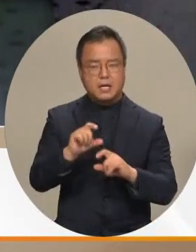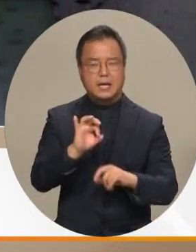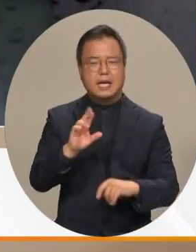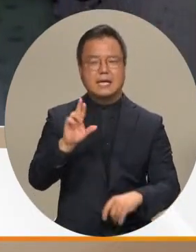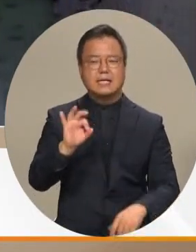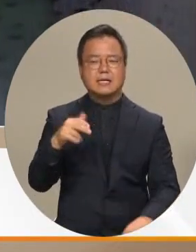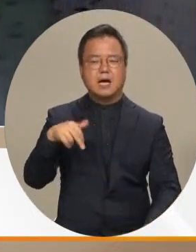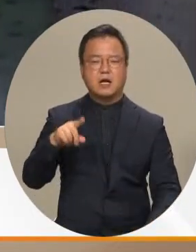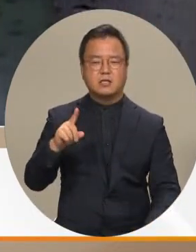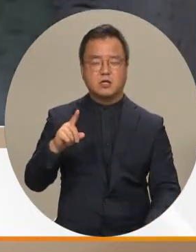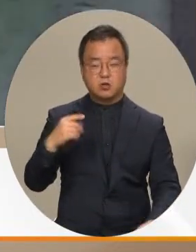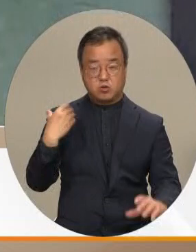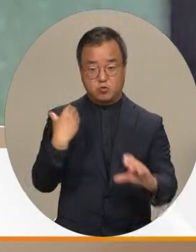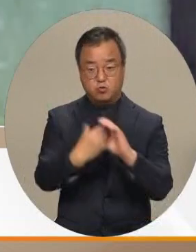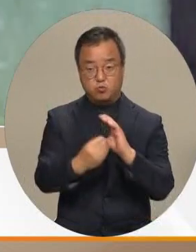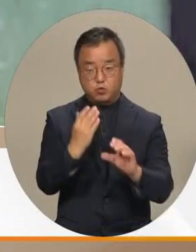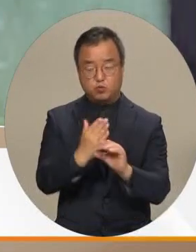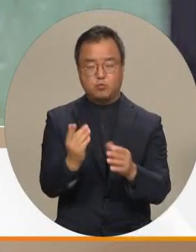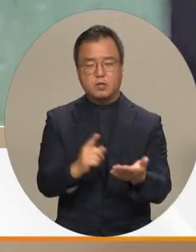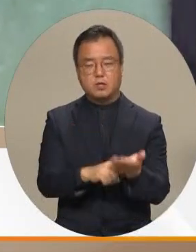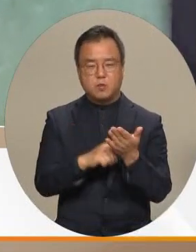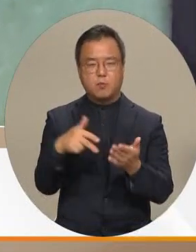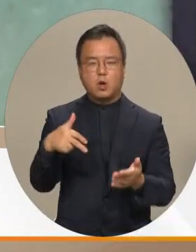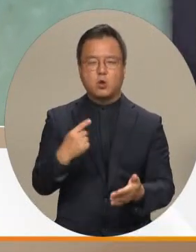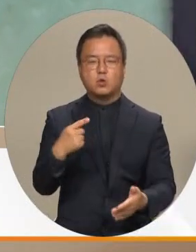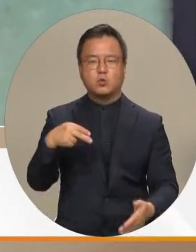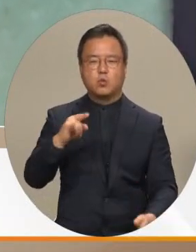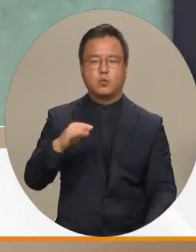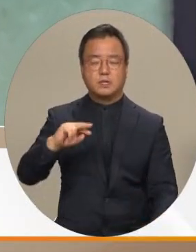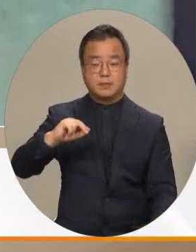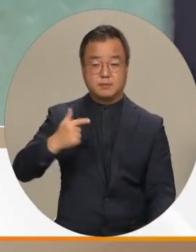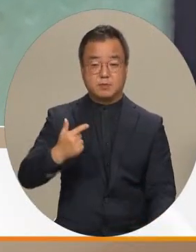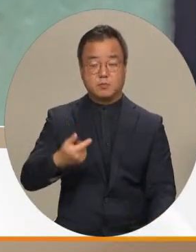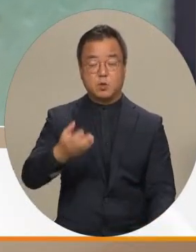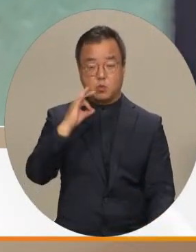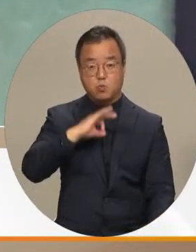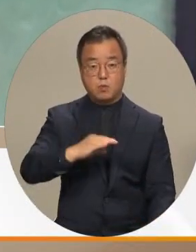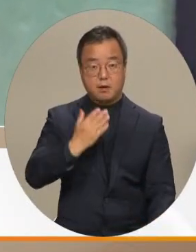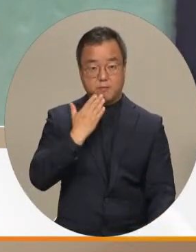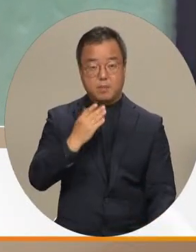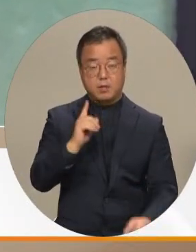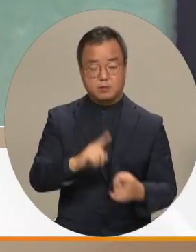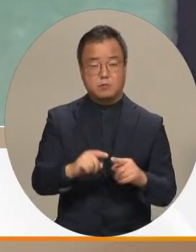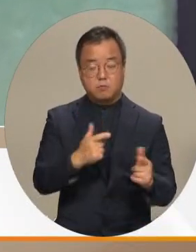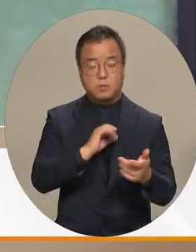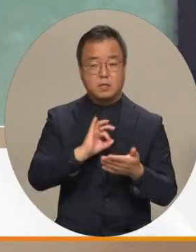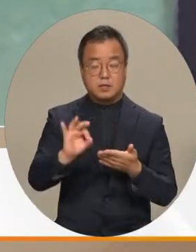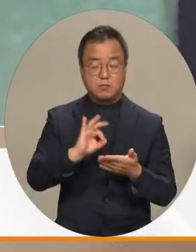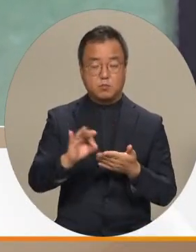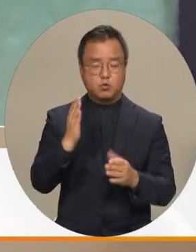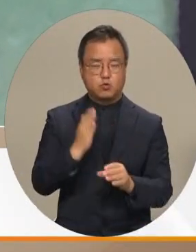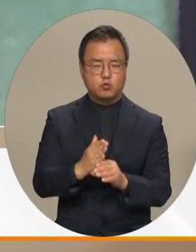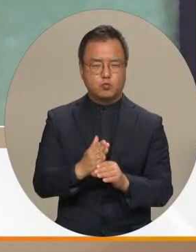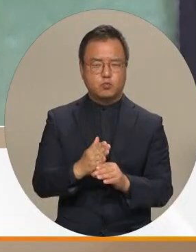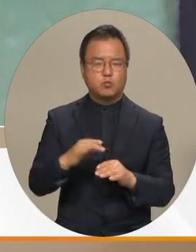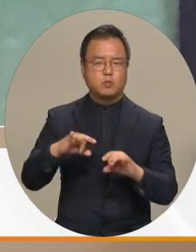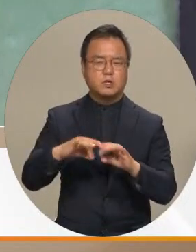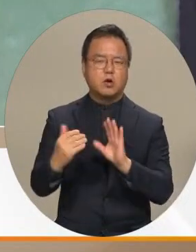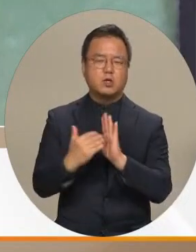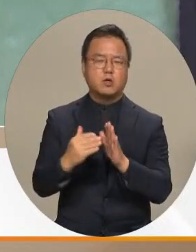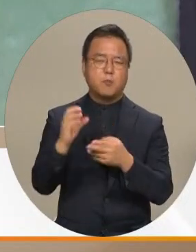이걸 우리가 조셉 쓴 효과라고 부르는데요 이런 효과들을 이용해서 우리가 초전도세 사용하고 있습니다 초등학교